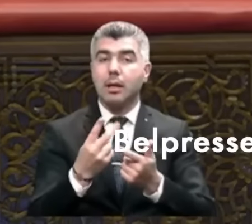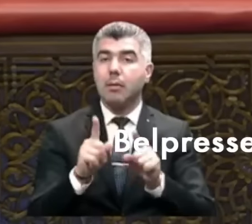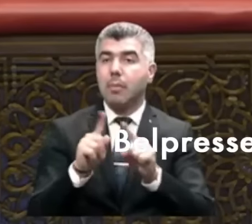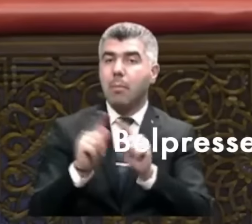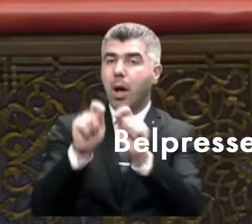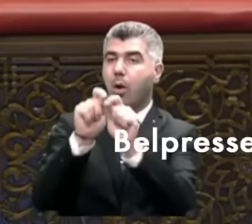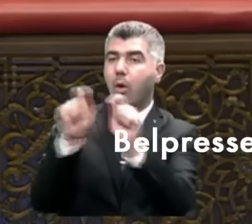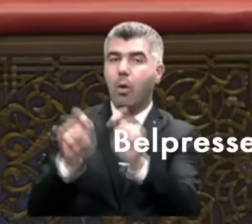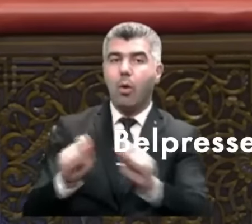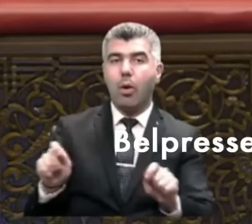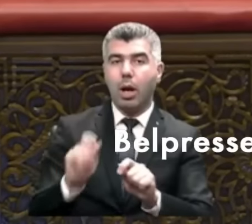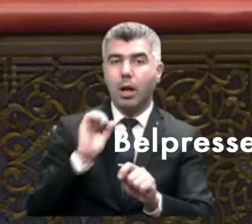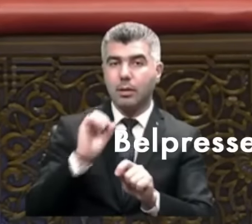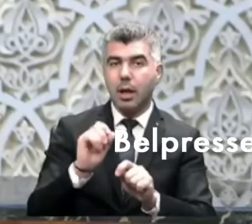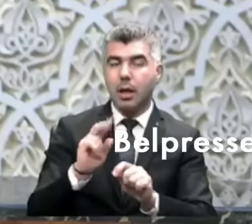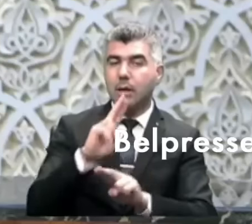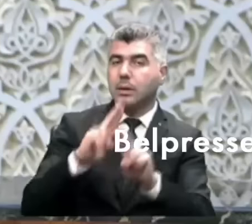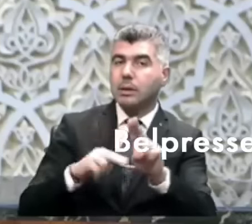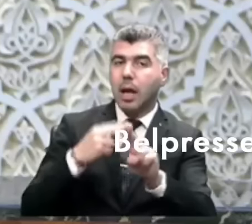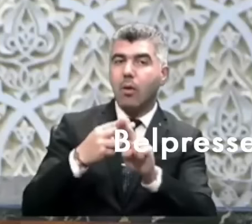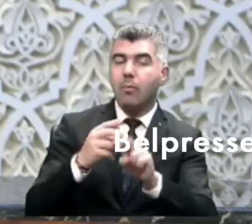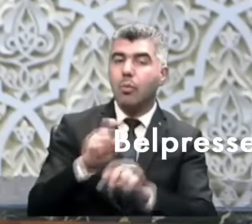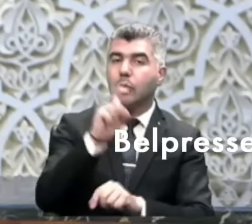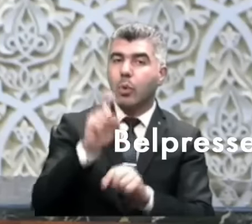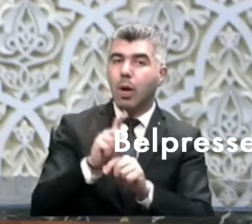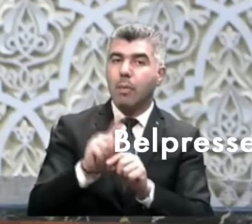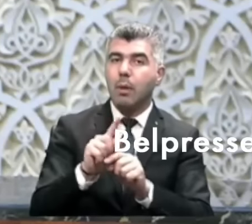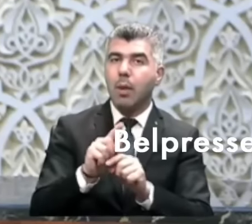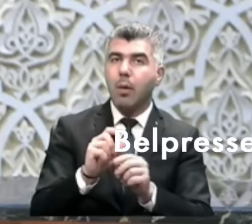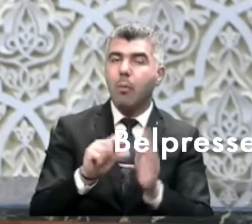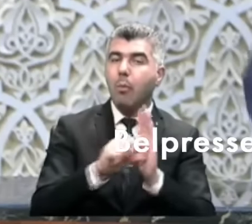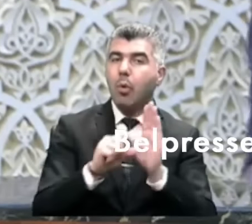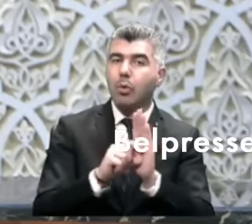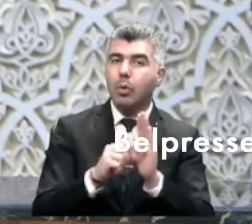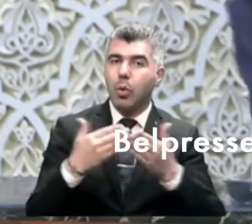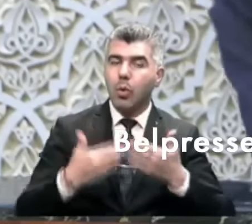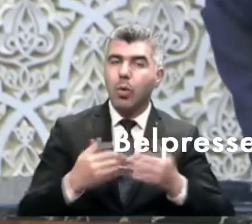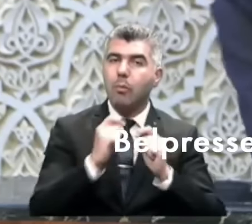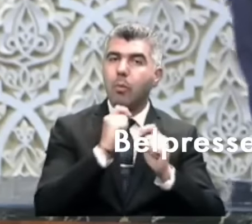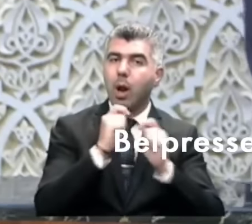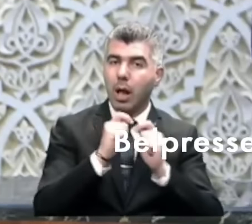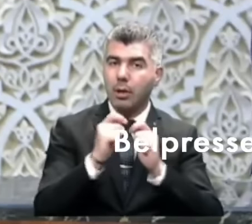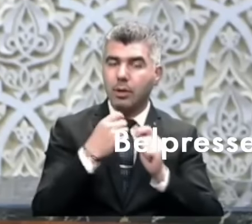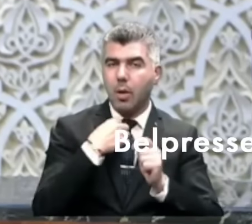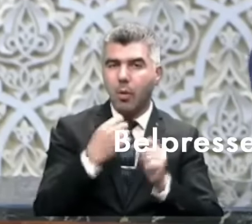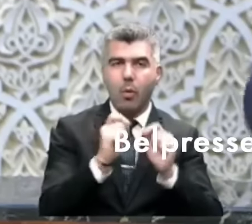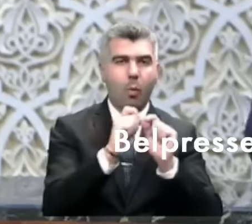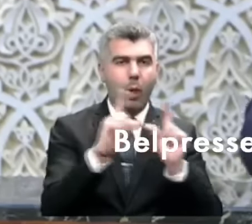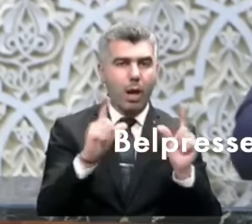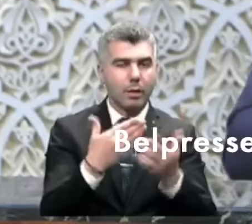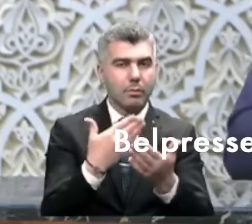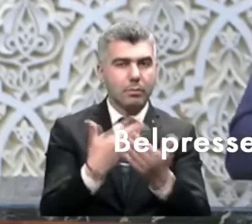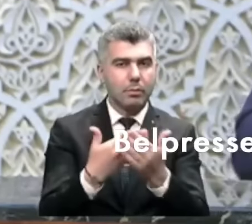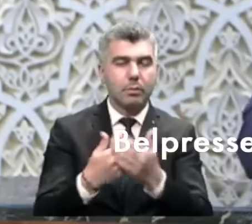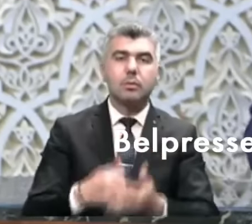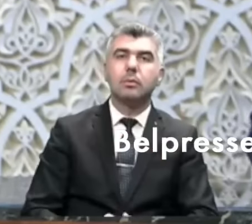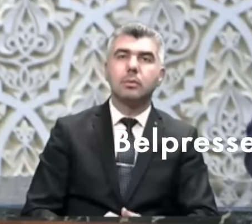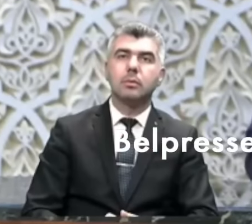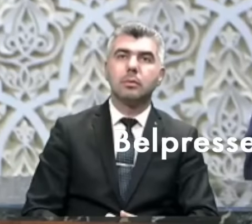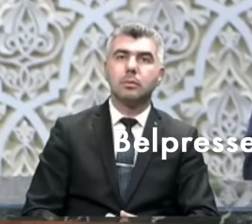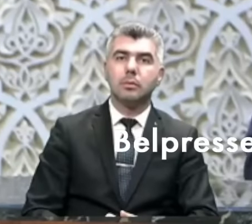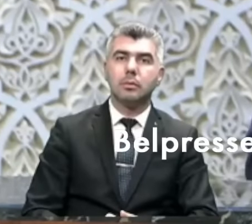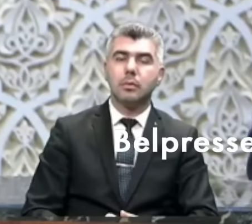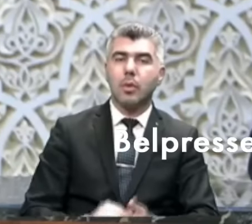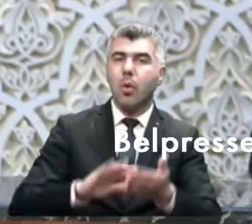المجال اكراما لك واعتبار اهميه الموضوع المطروح نقاش اليوم انا بكل صدق السيده المستشاره المحترمه تتبعت